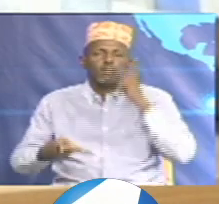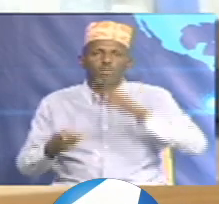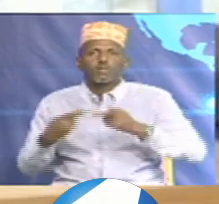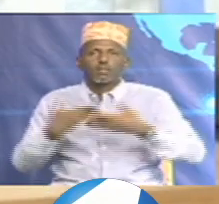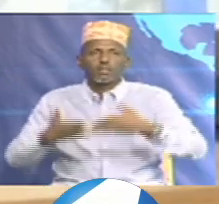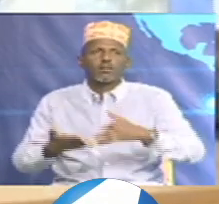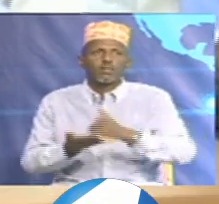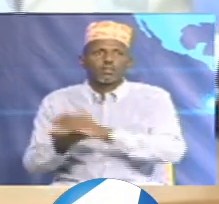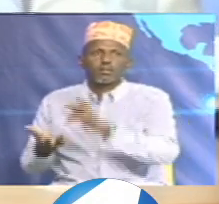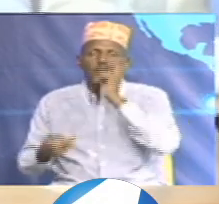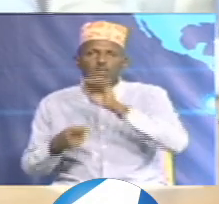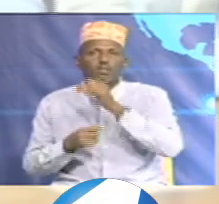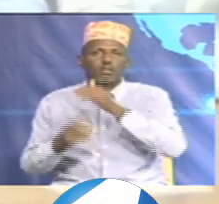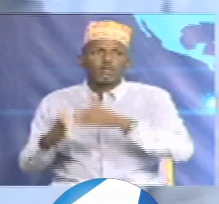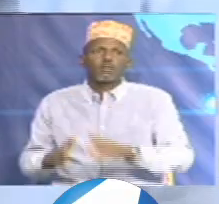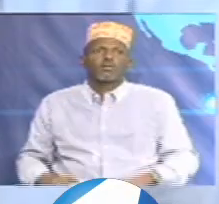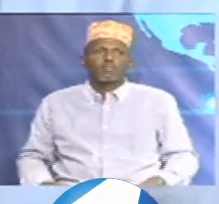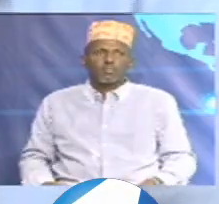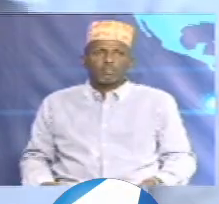et l'hôpital Cheikhot.